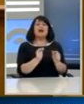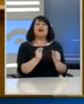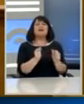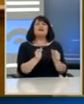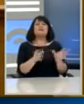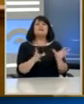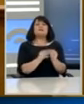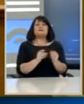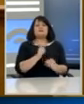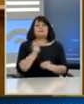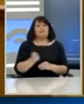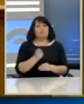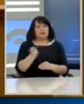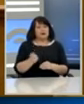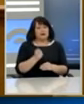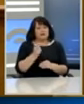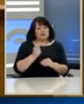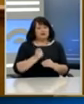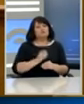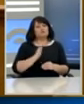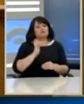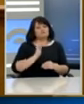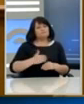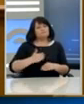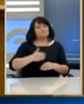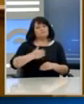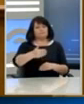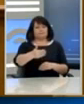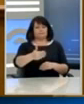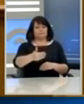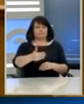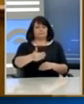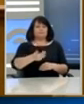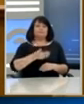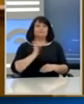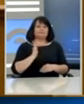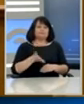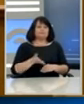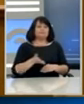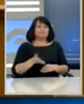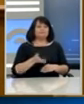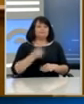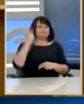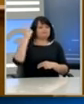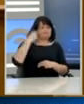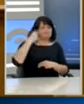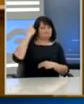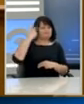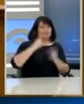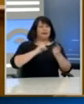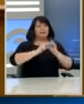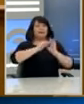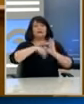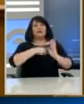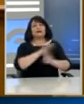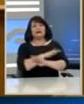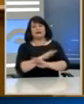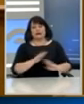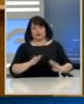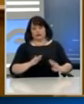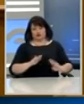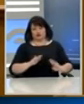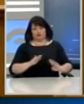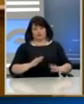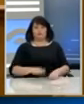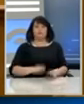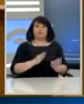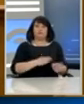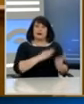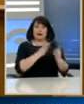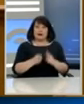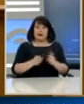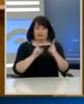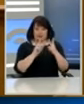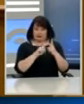κρέους για να ξεκλειδώσουν και διαδικασίες για τον τερματισμό της Επιτροπίας και των Μνημονίων. Αφετέρου